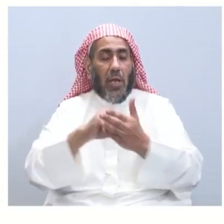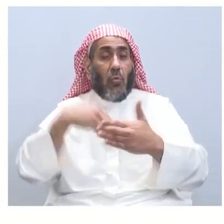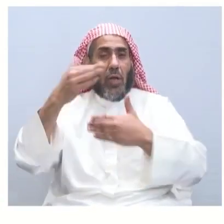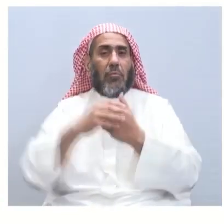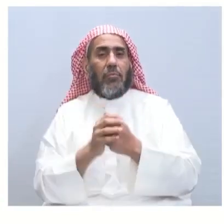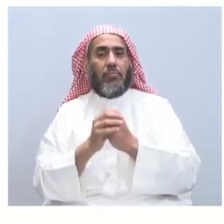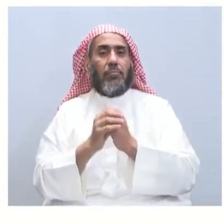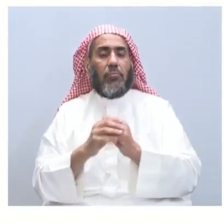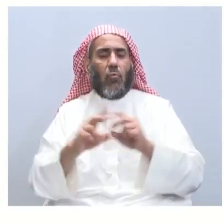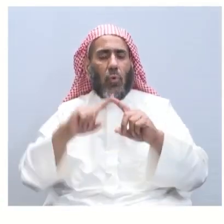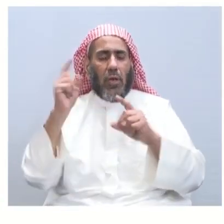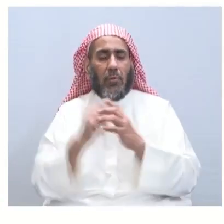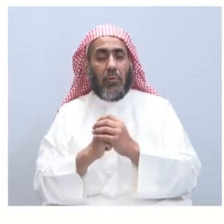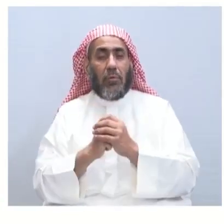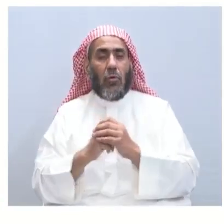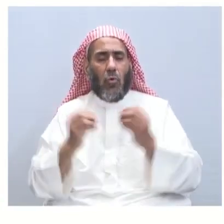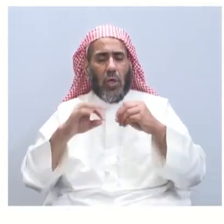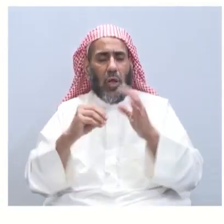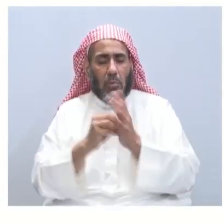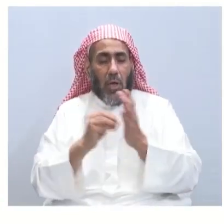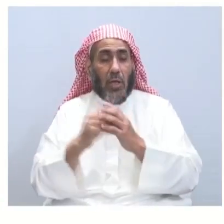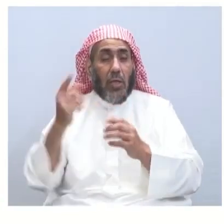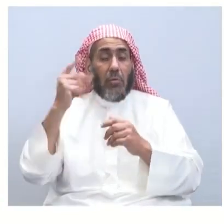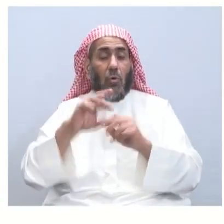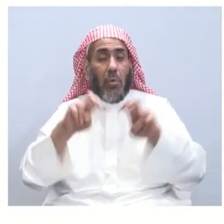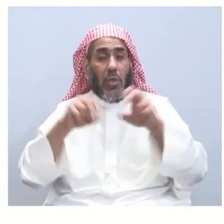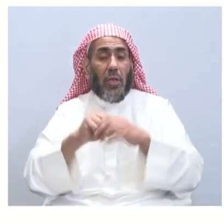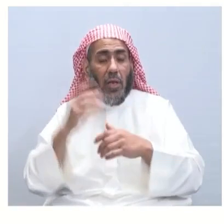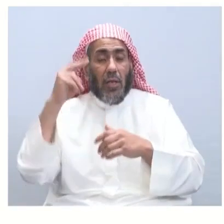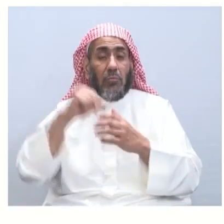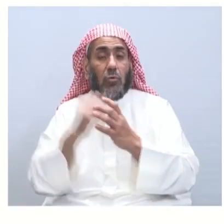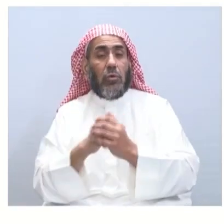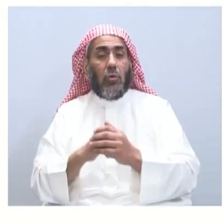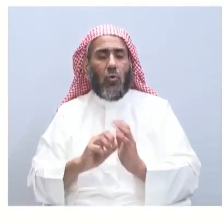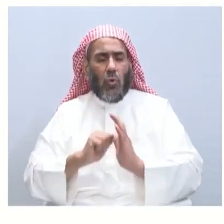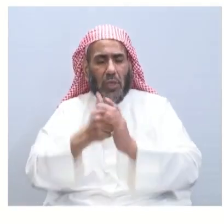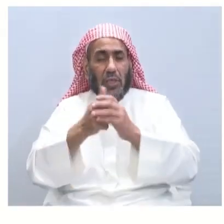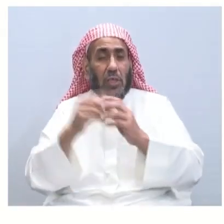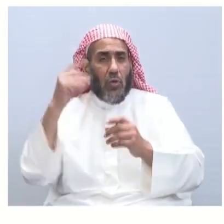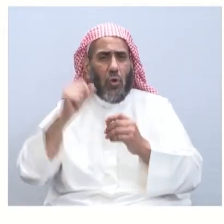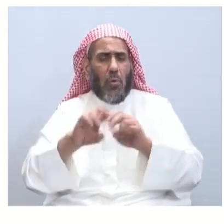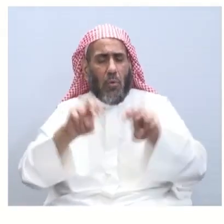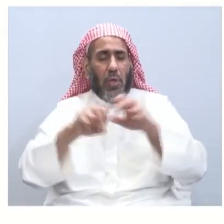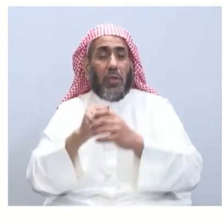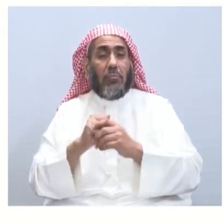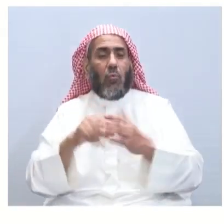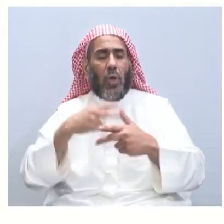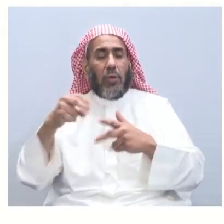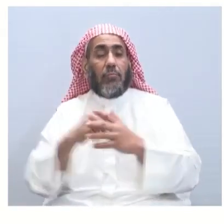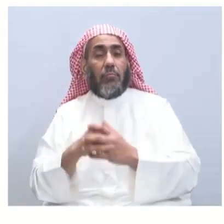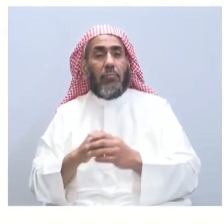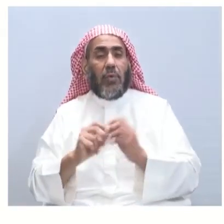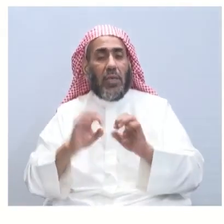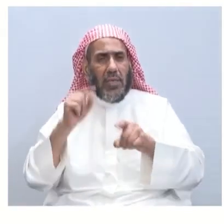واقليميا وعالميا واثراء المكانه العلميه والبحثيه لادب السعودي وتشجيع العلماء والباحثين السعوديين وغيرهم